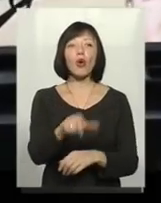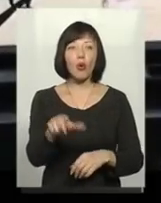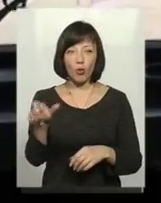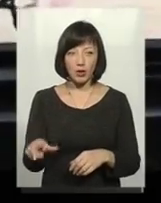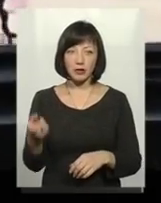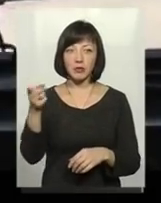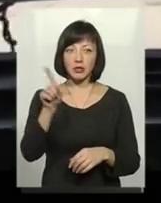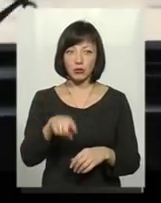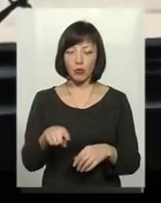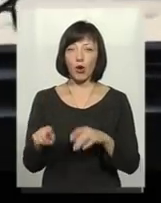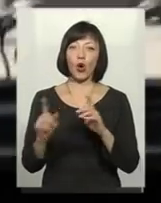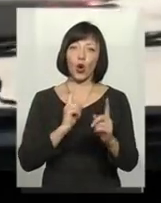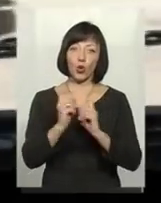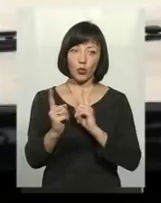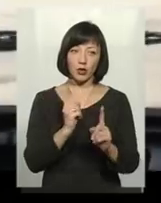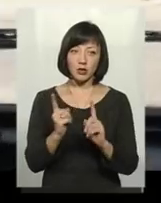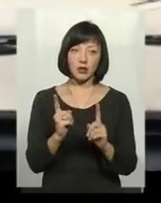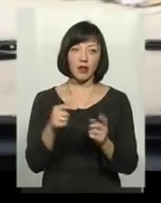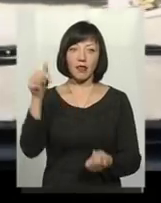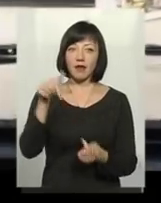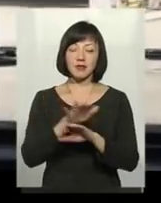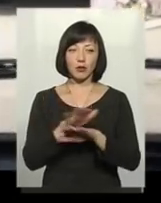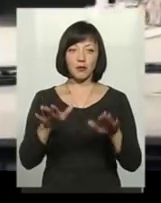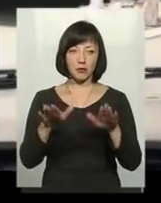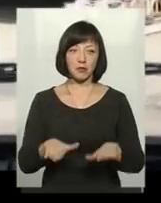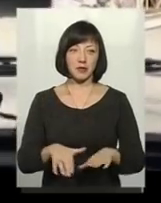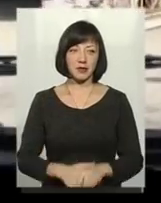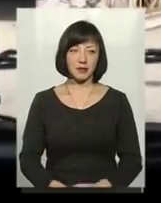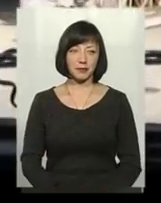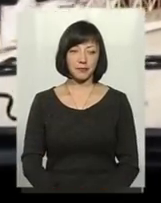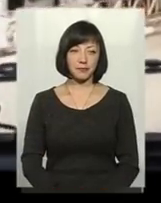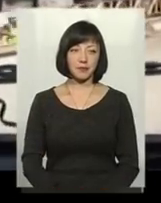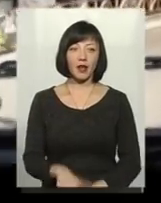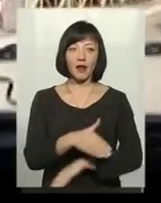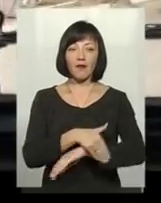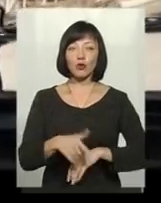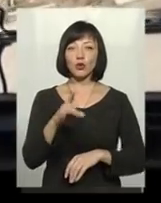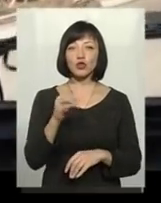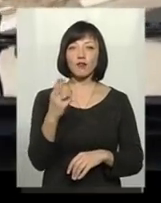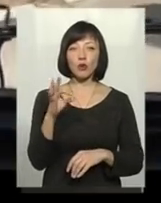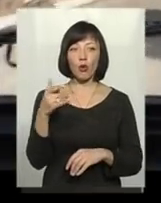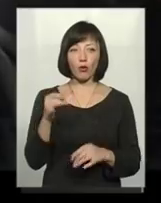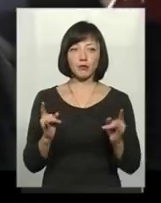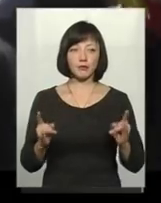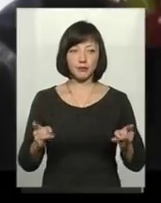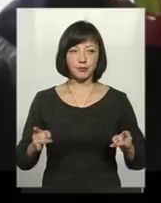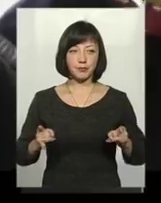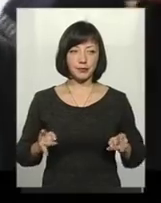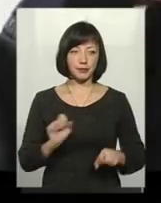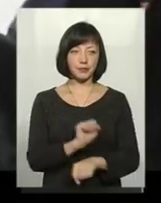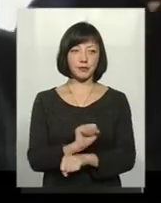При цьому рухаючись інколи навіть у невстановленому місці. Вулиця Грушевського обабіч заставлена